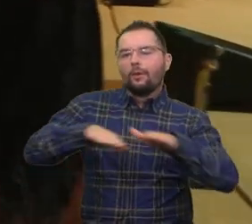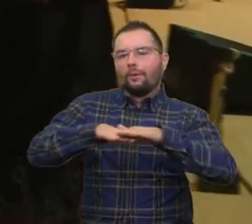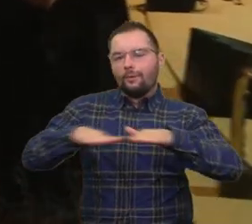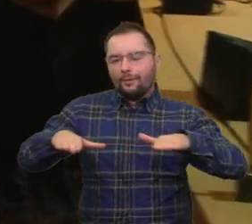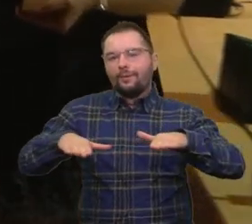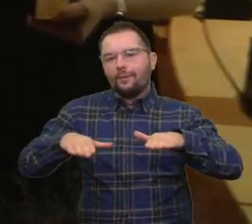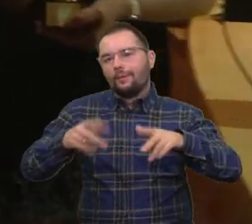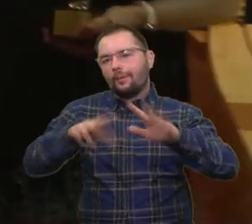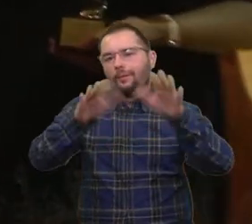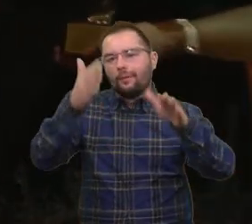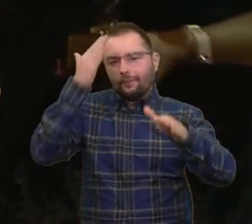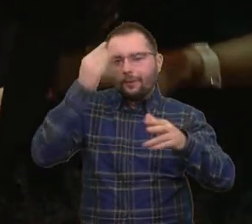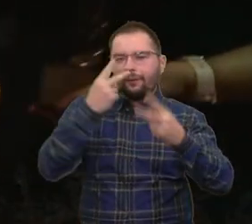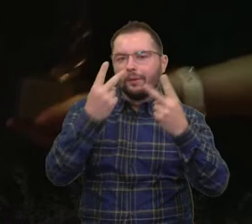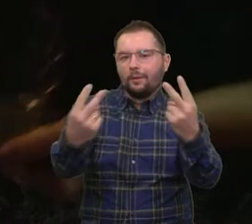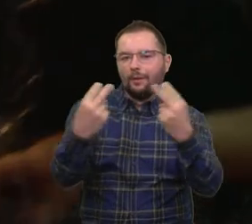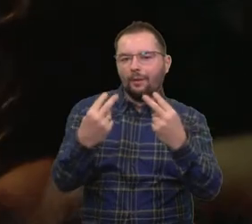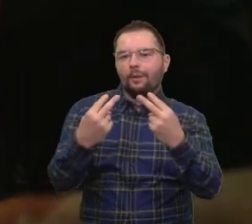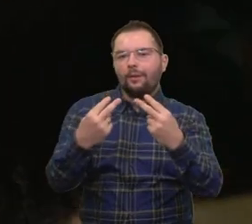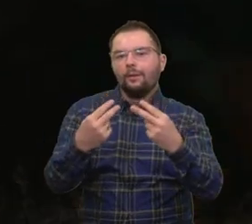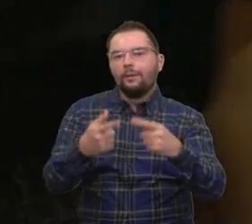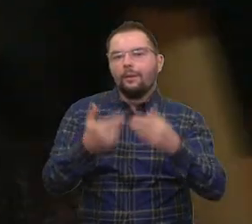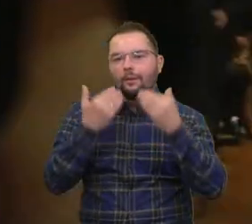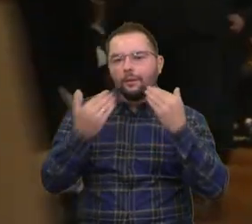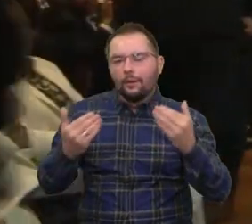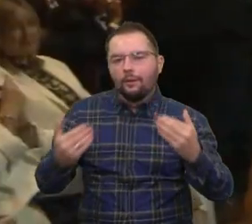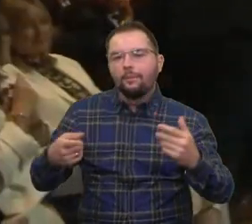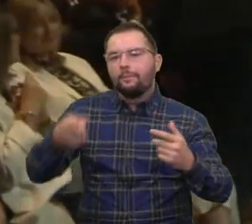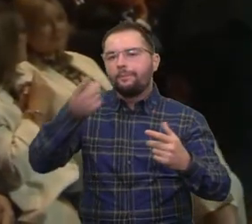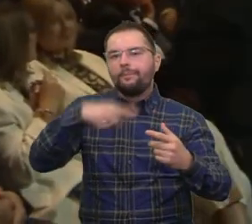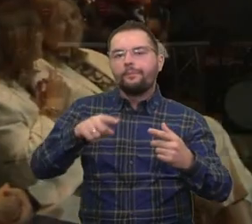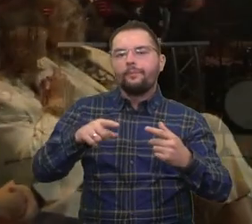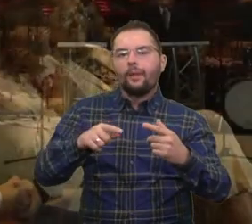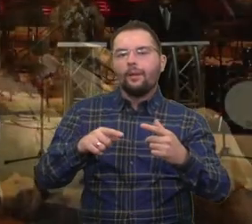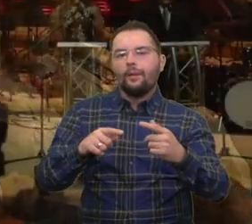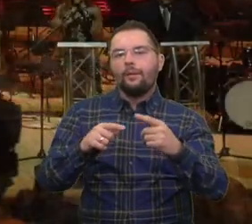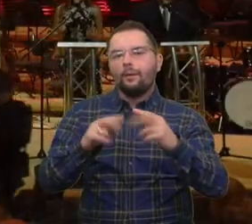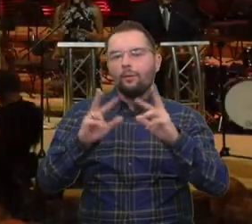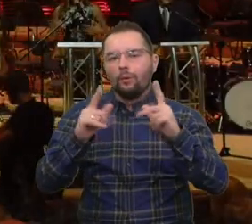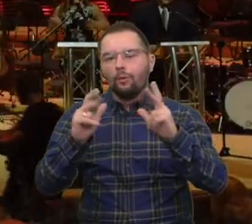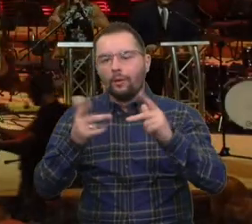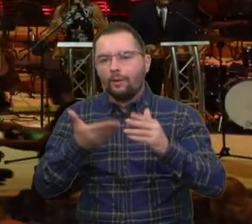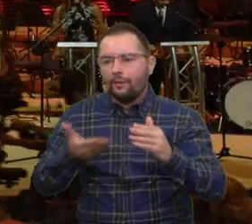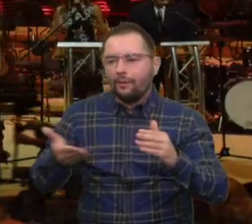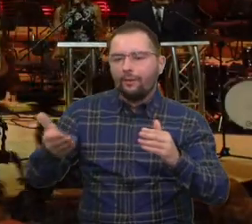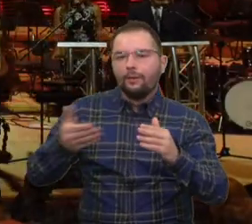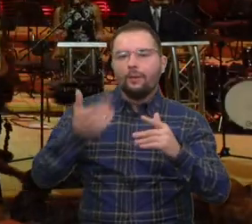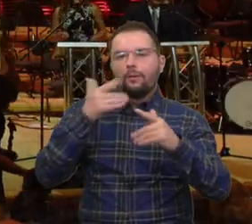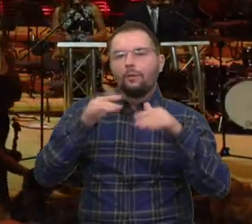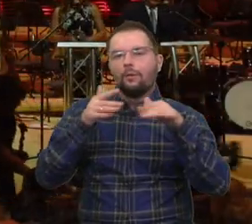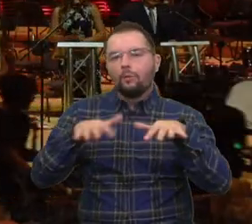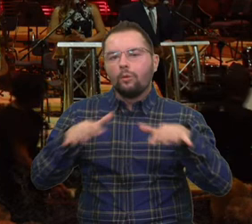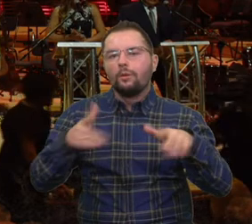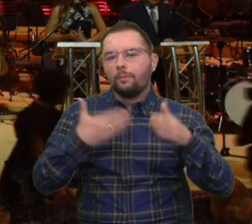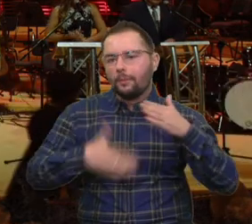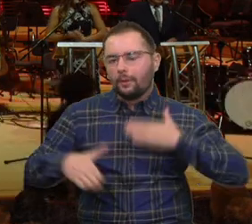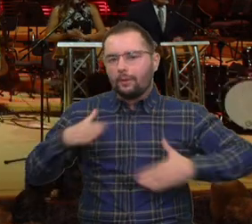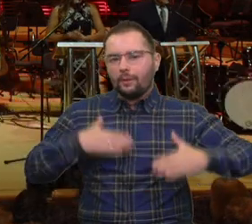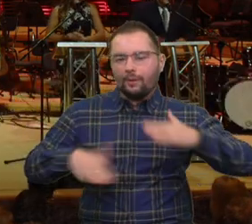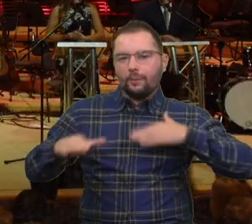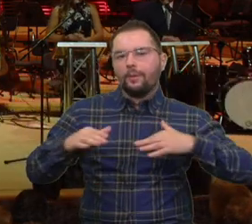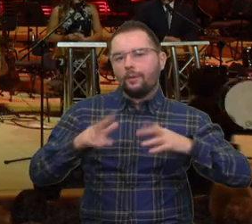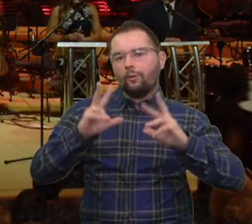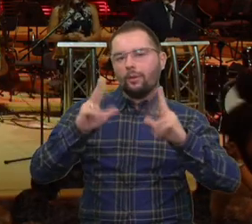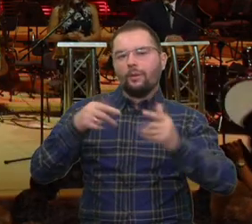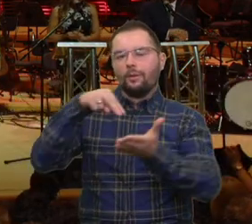Państwo sami to widzicie i oczywiście dzięki temu, że te brawa się pojawiają, to uwierzcie nam, na tej scenie jest dużo, dużo przyjemniej,